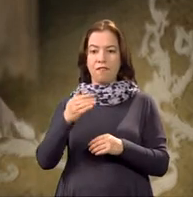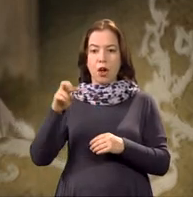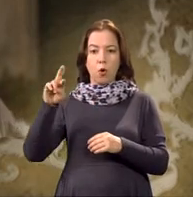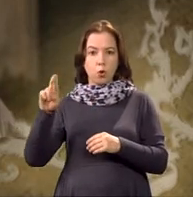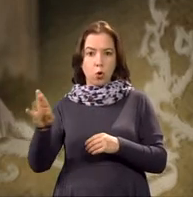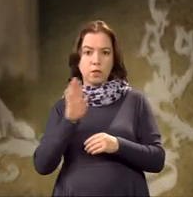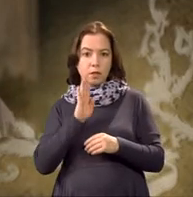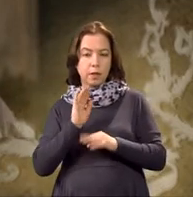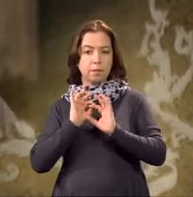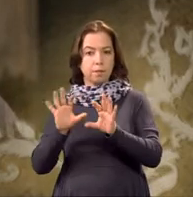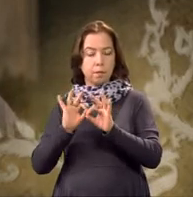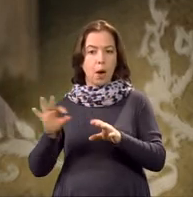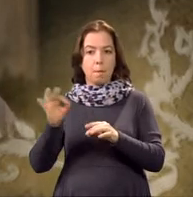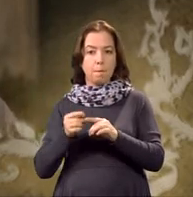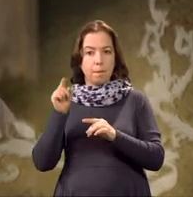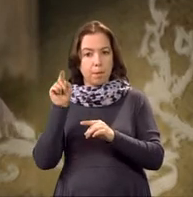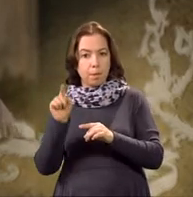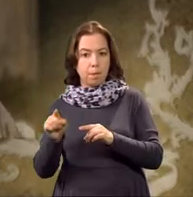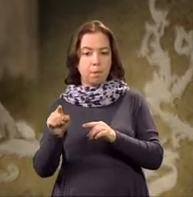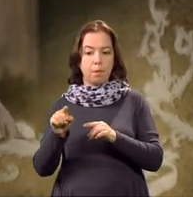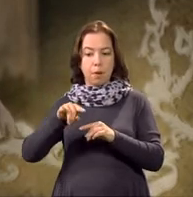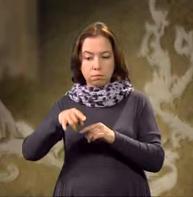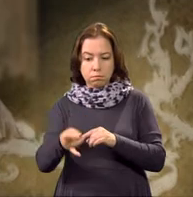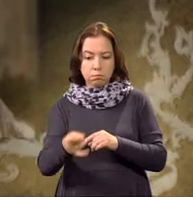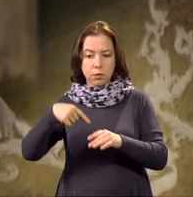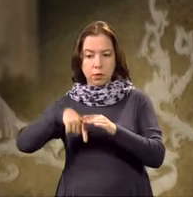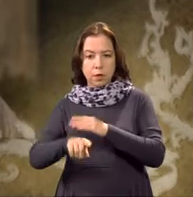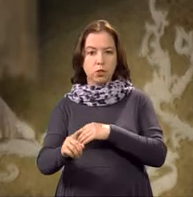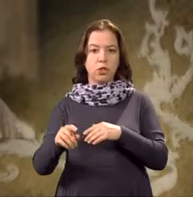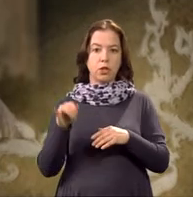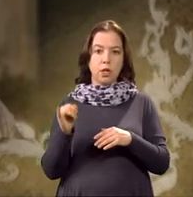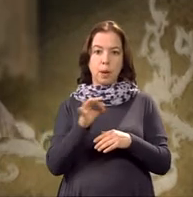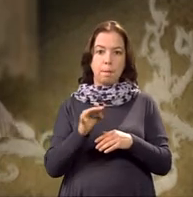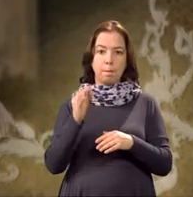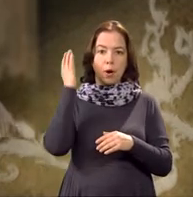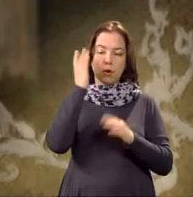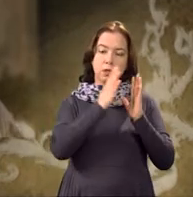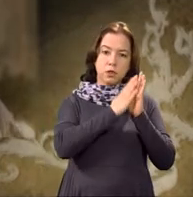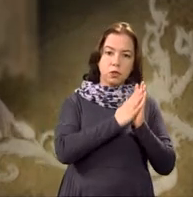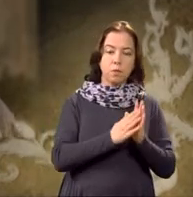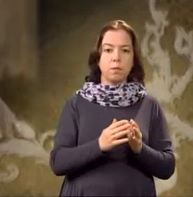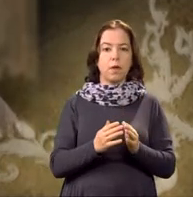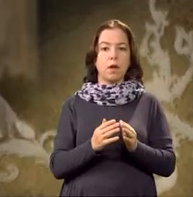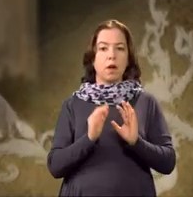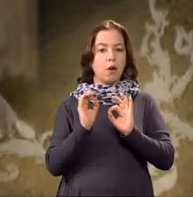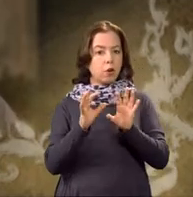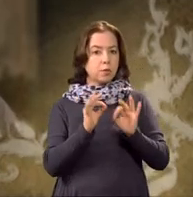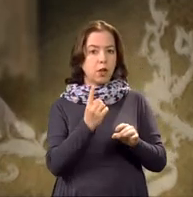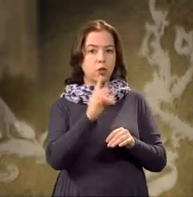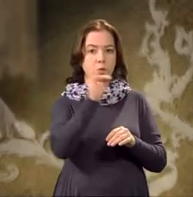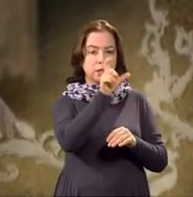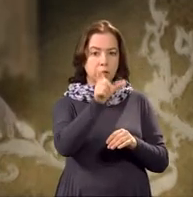про ці видіння, які були в неї раніше, і про цей зсув своєму духівнику, одному з насельників